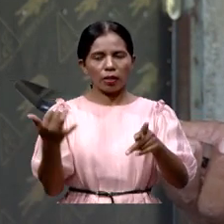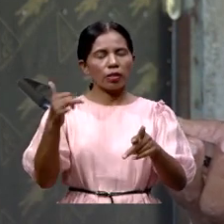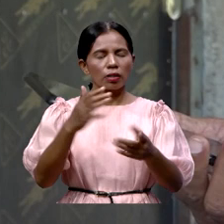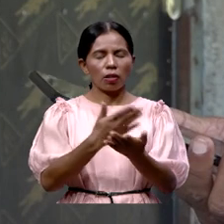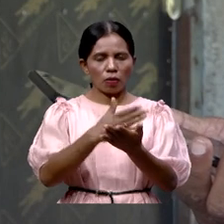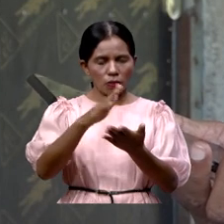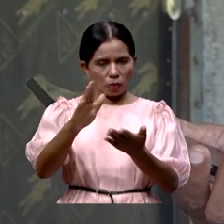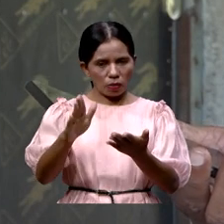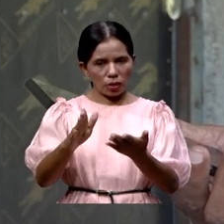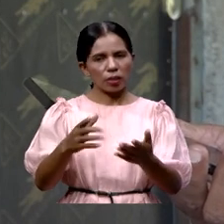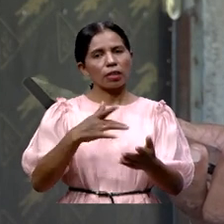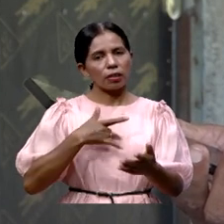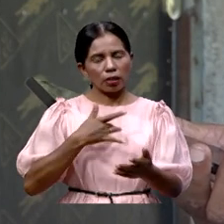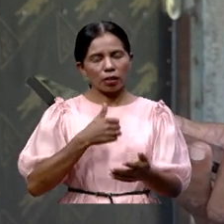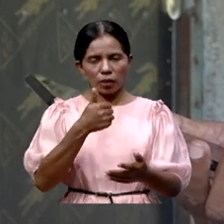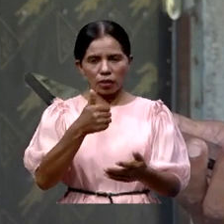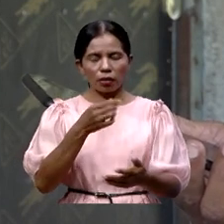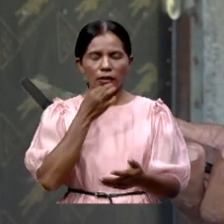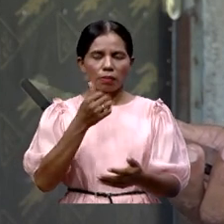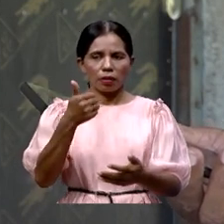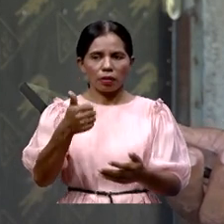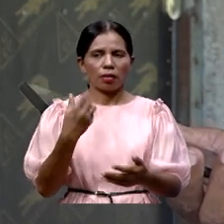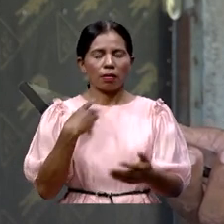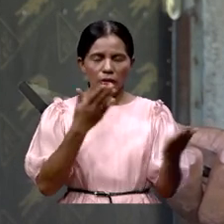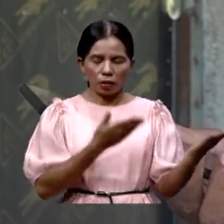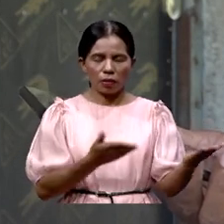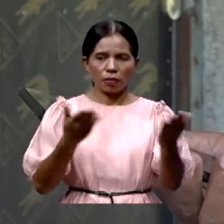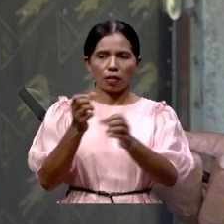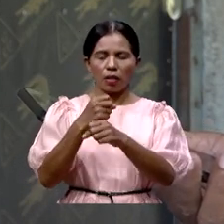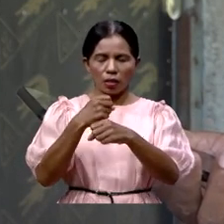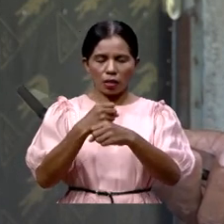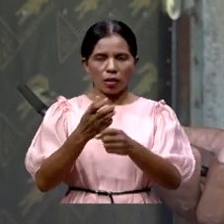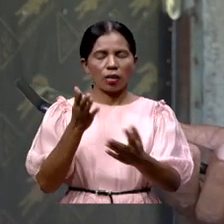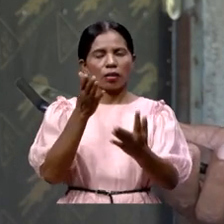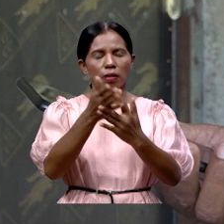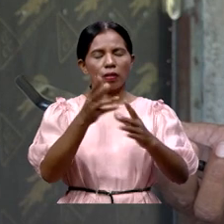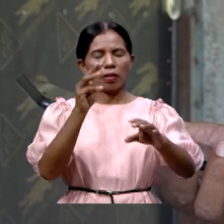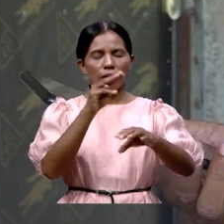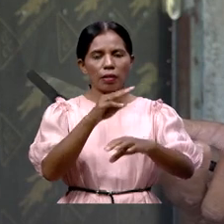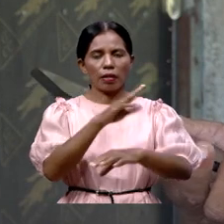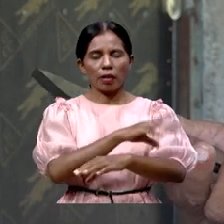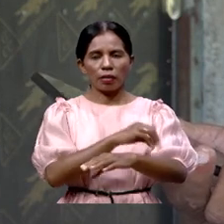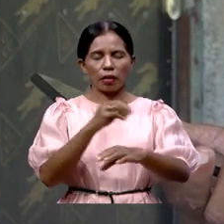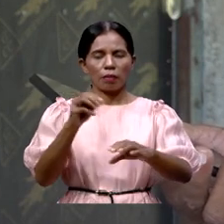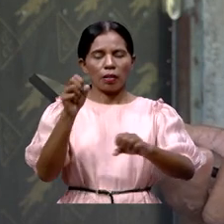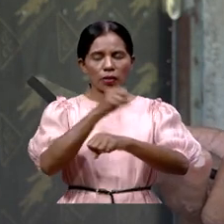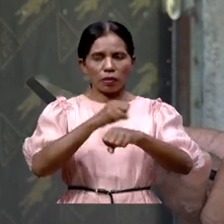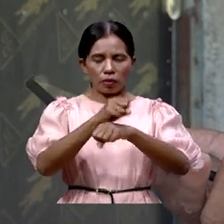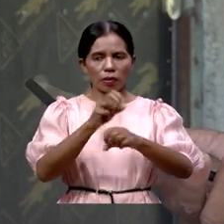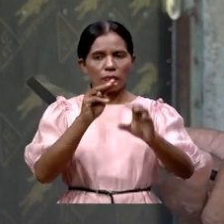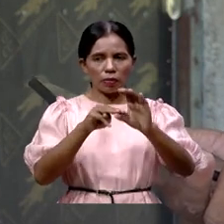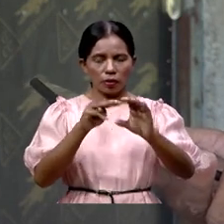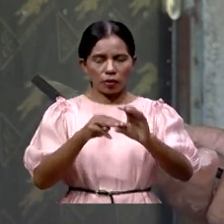makia. Karik ami fazi ami bahatama halo produsong bahatama ya supermarket sira koko hola halo